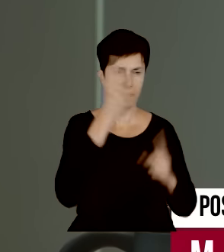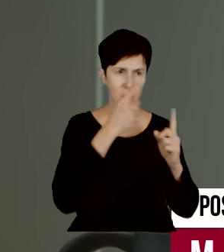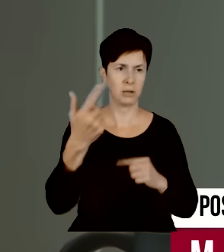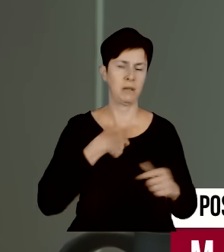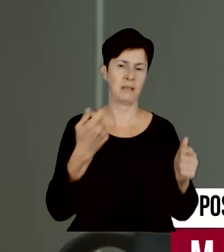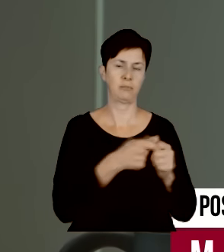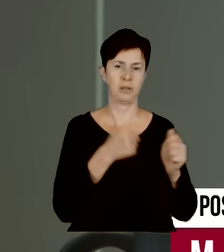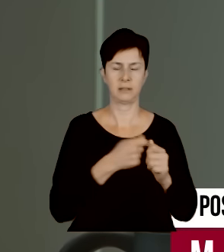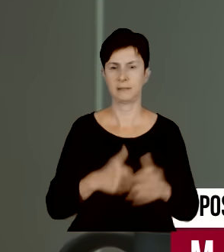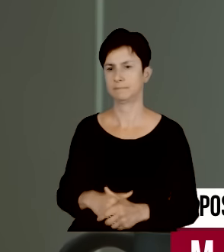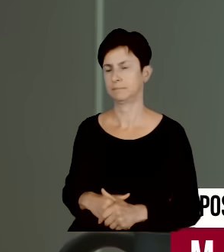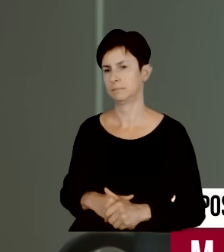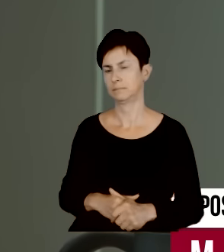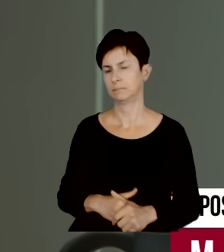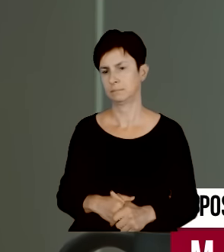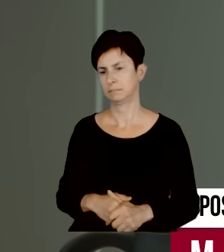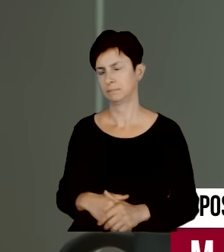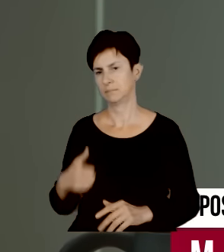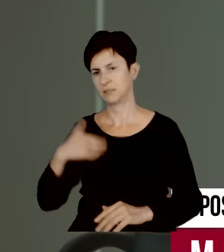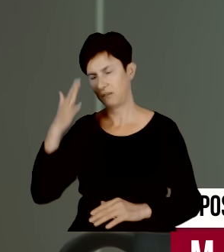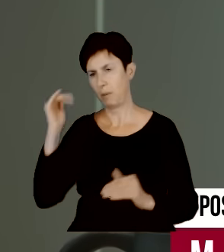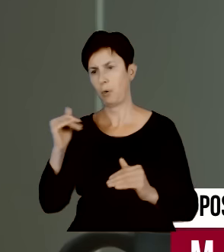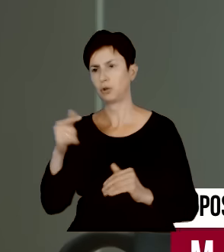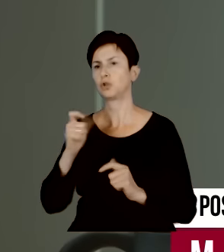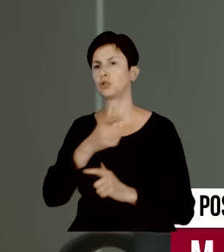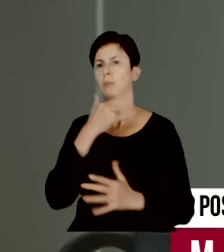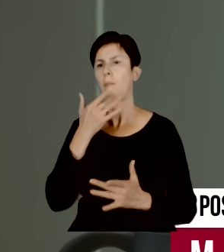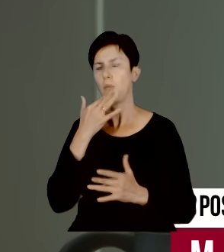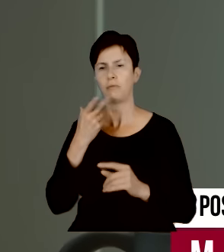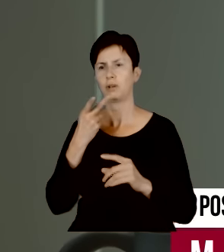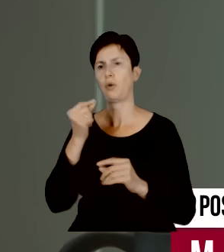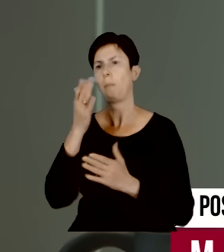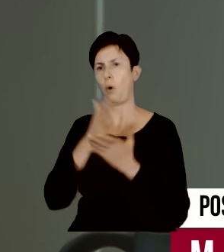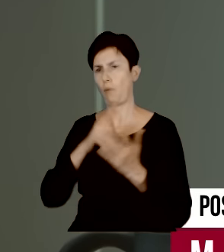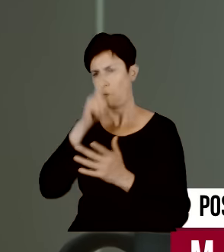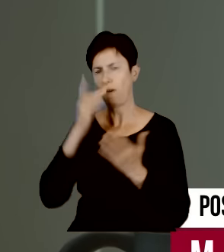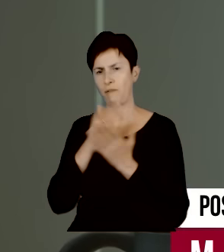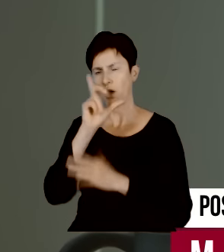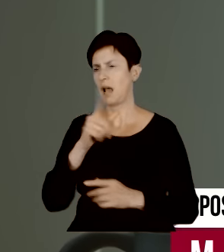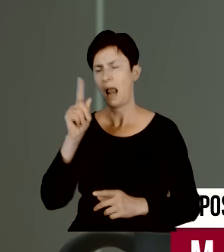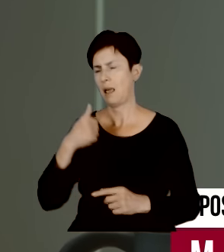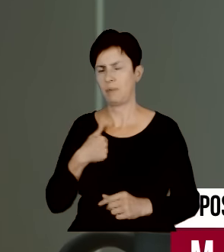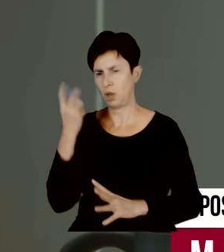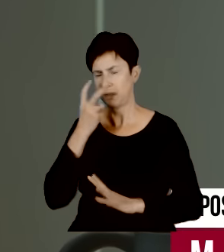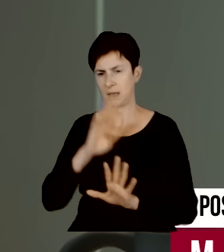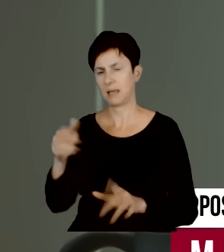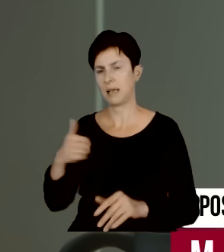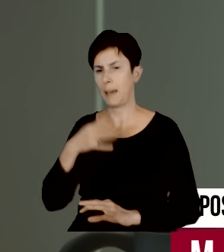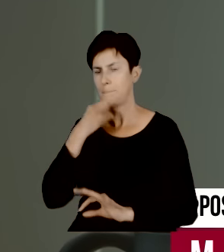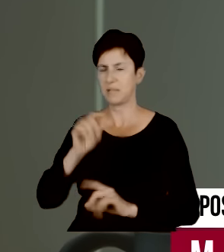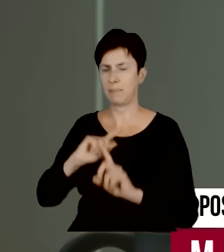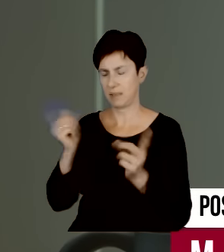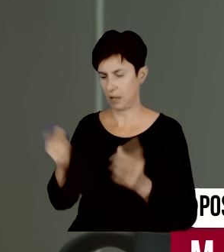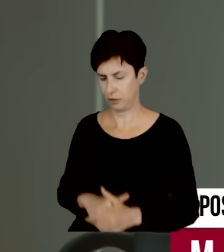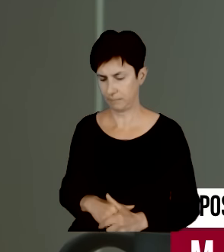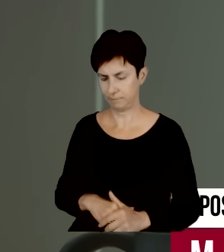Ja wiem że ta Retoryka może dociera do wielu pana wyborców ale nie wszyscy w Polsce tak myślą w takim razie Sformułuj to pytanie Sformułuj inaczej Czy